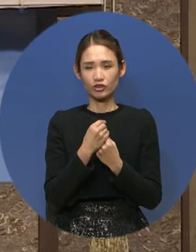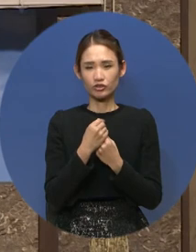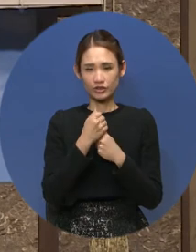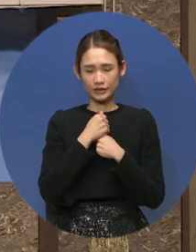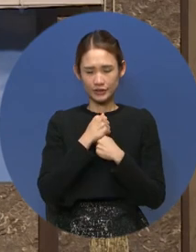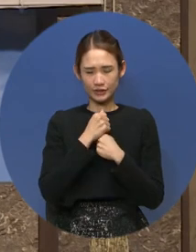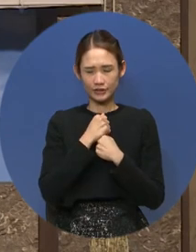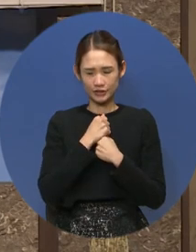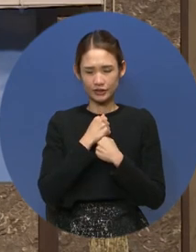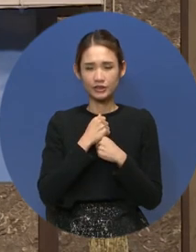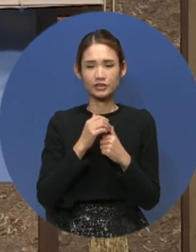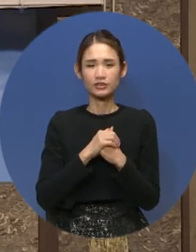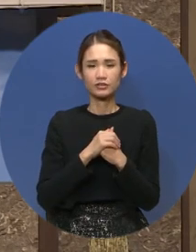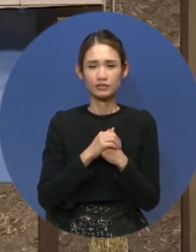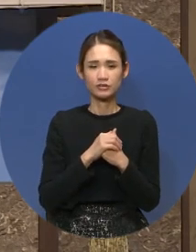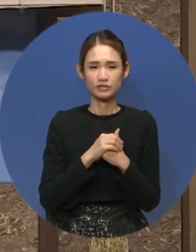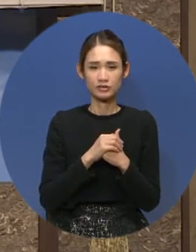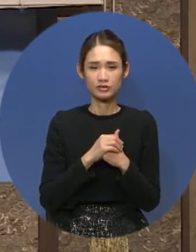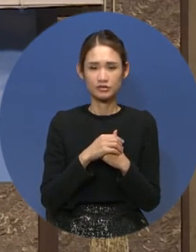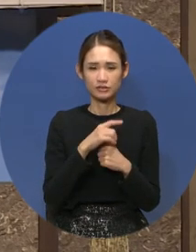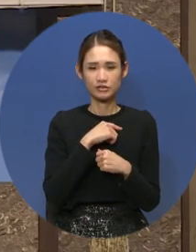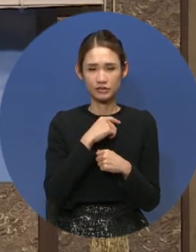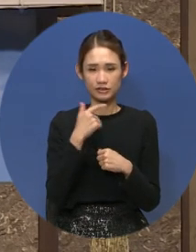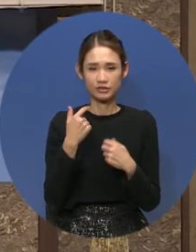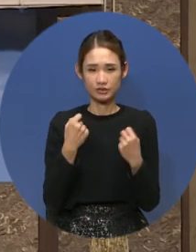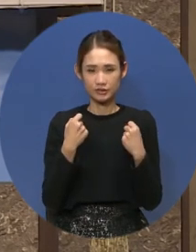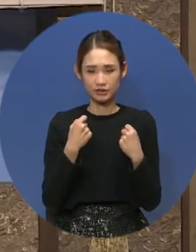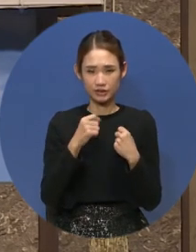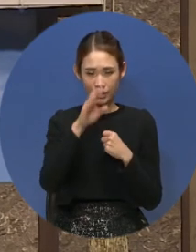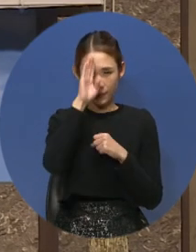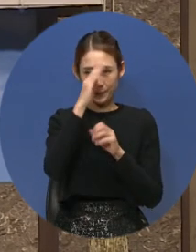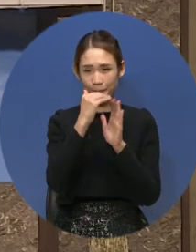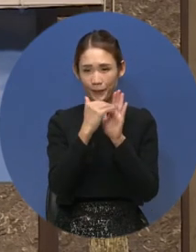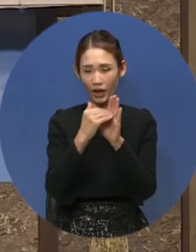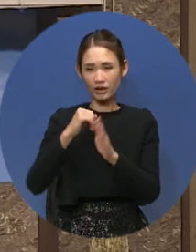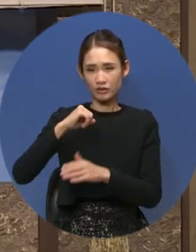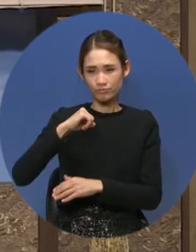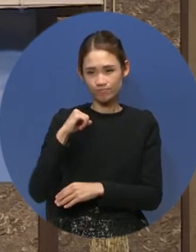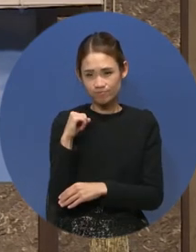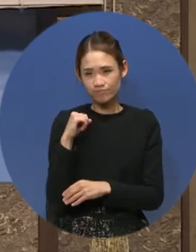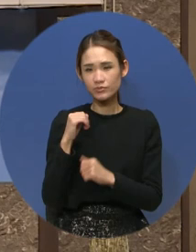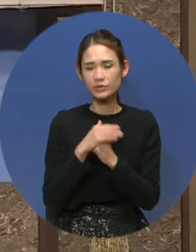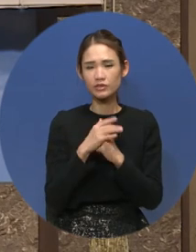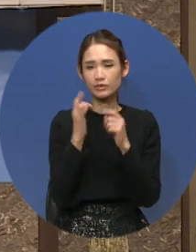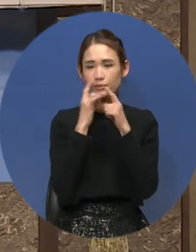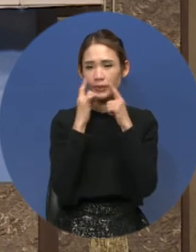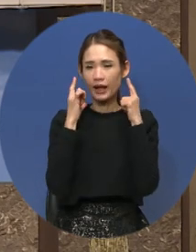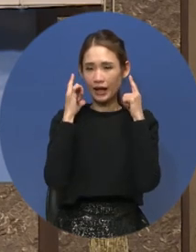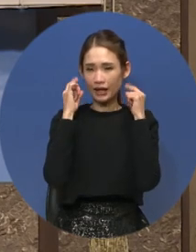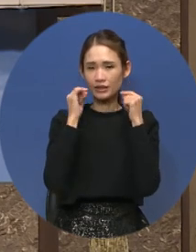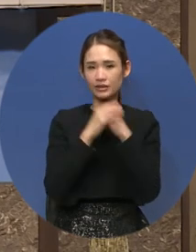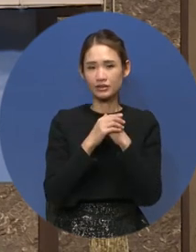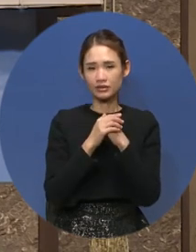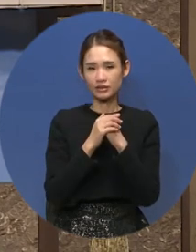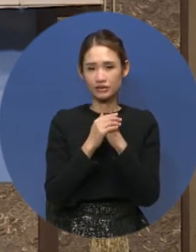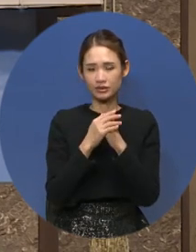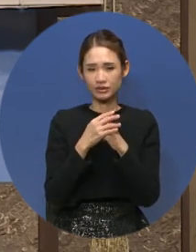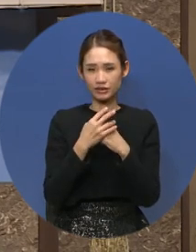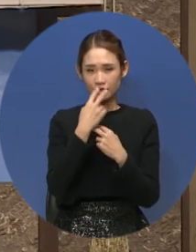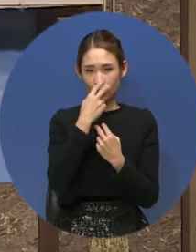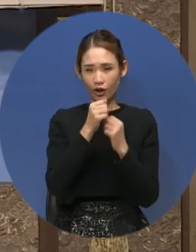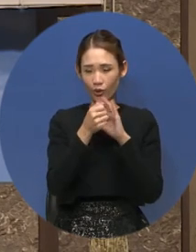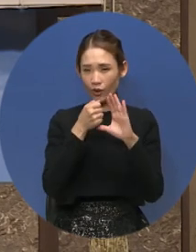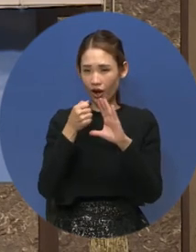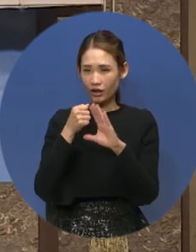안전을 지켜내는 게 가장 큰 힘은 방역수칙 준수입니다. 마스크 쓰기 그리고 환기, 손 씻기